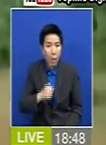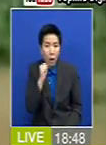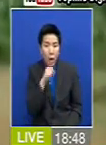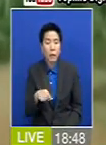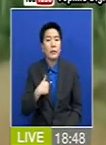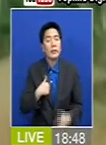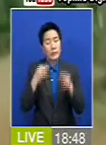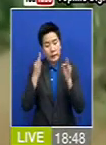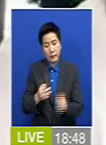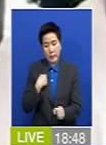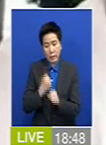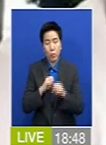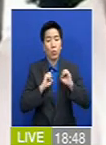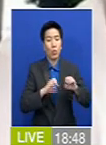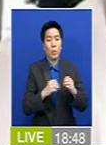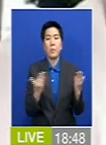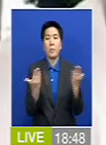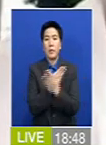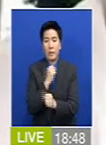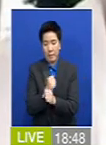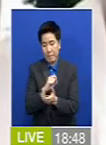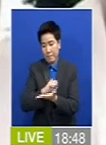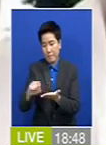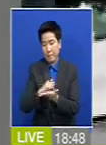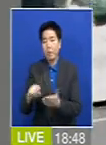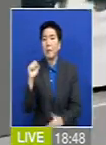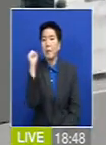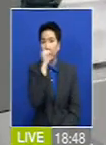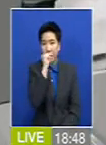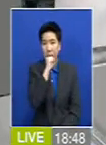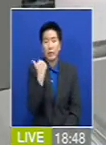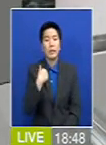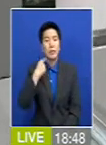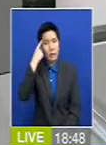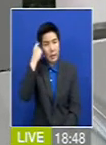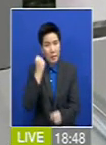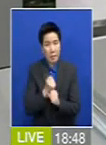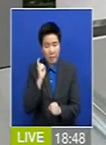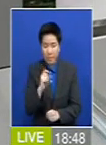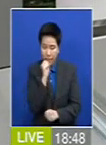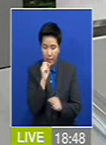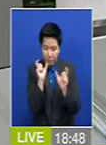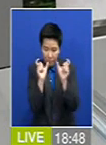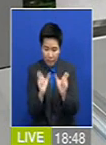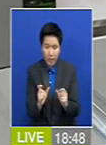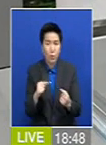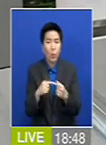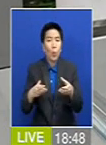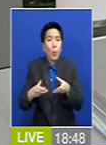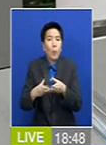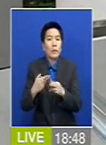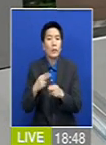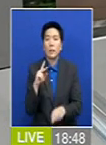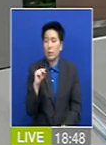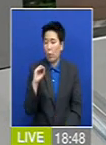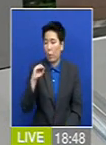ลยทำให้ท่านตัดสินใจลาออกจากครูมาเป็นคนสร้างเพลงเต็มตัวค่ะนอกจากนี้นะคะท่านก็ยังเป็นนักแต่งเพลงประจำอยู่ที่ค่ายท็อปไลน์ด้วยโอ้โห